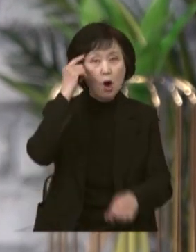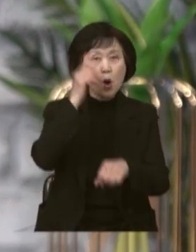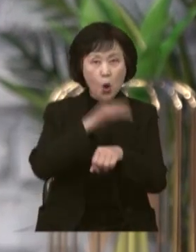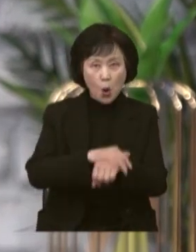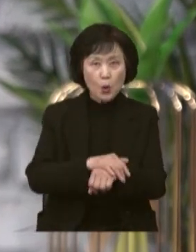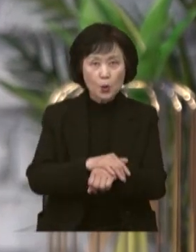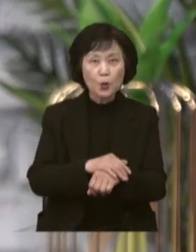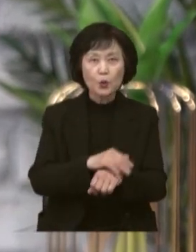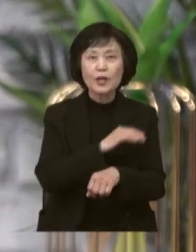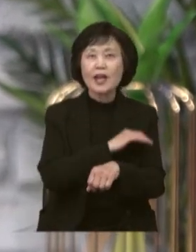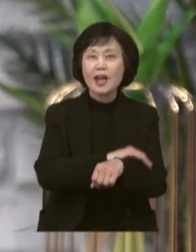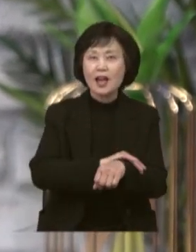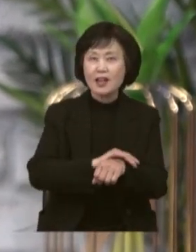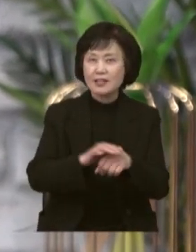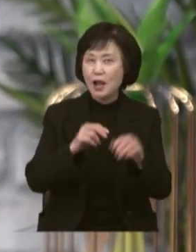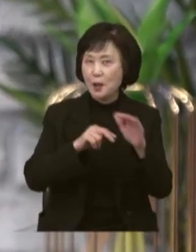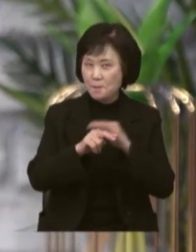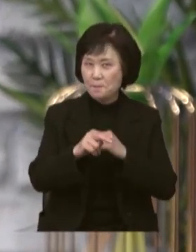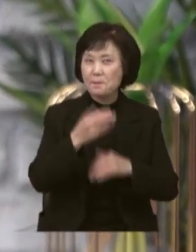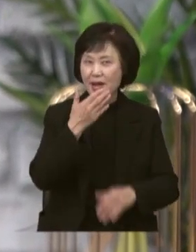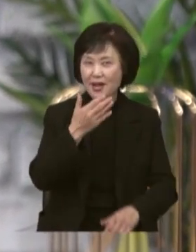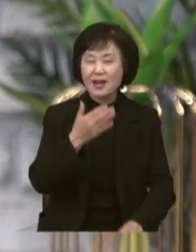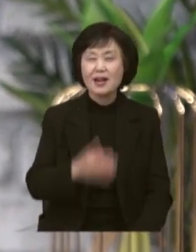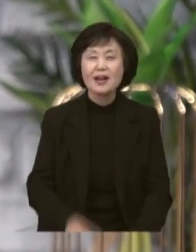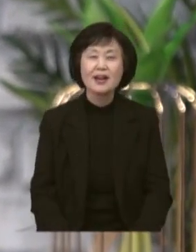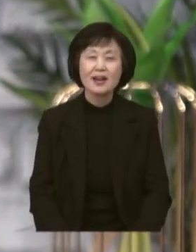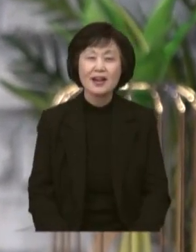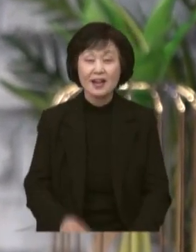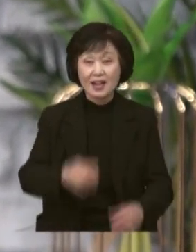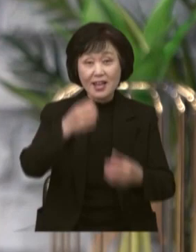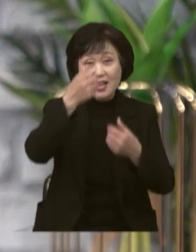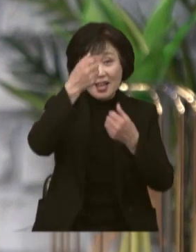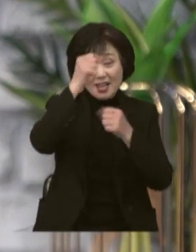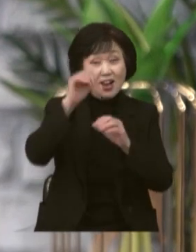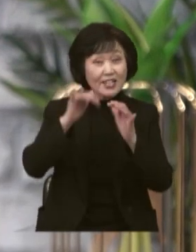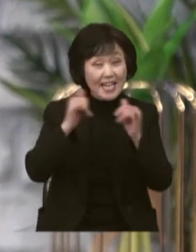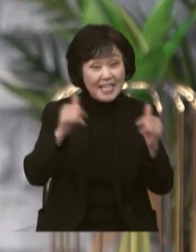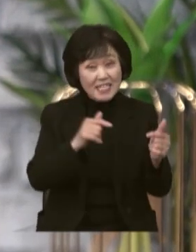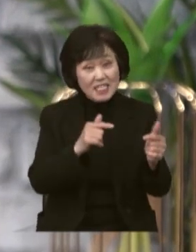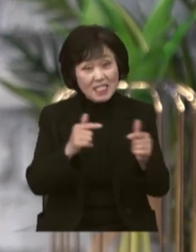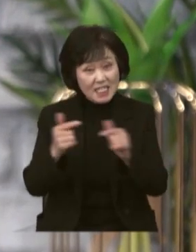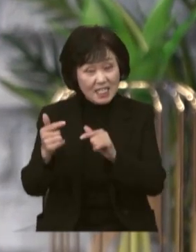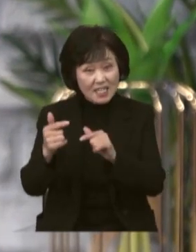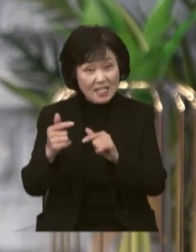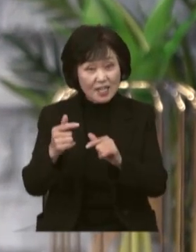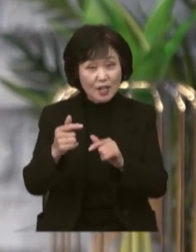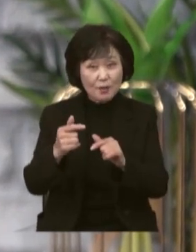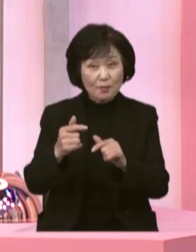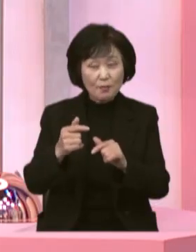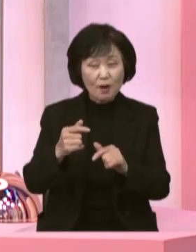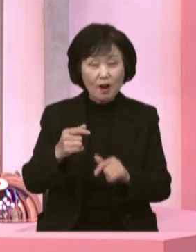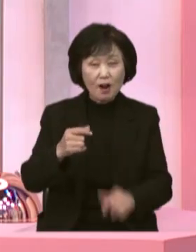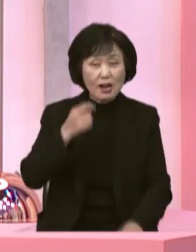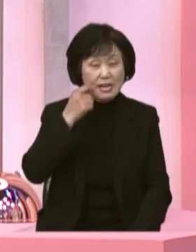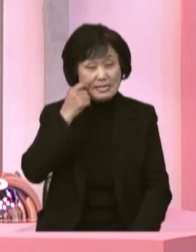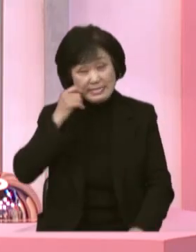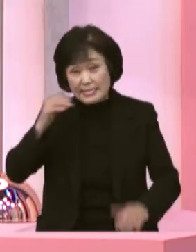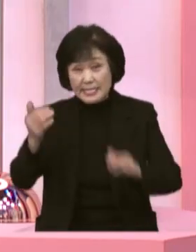그 이후에 근데 계속 좀 가야 되는데 한동안 방송에서 잘 보이질 않았어요. 무슨 사건이 있었어요?